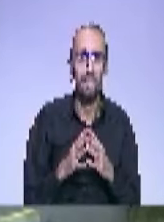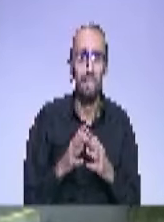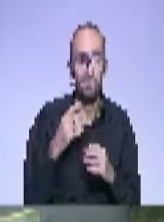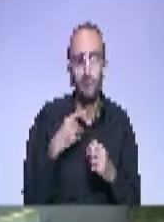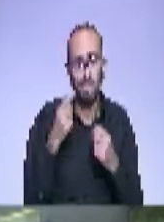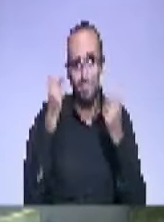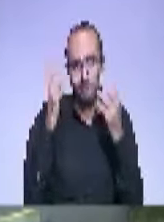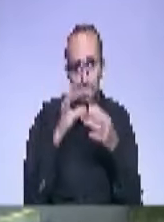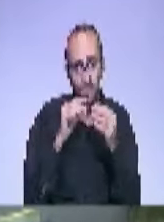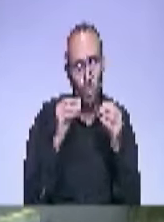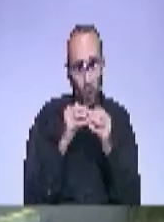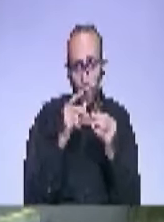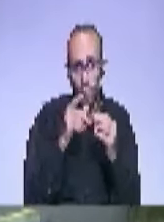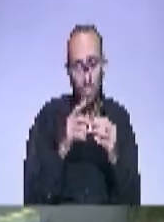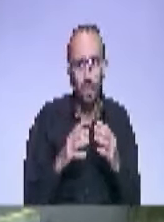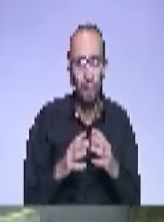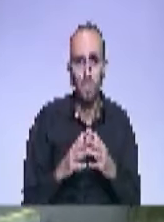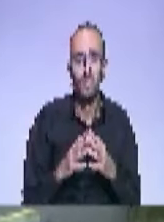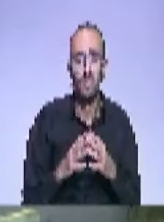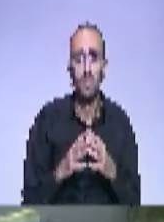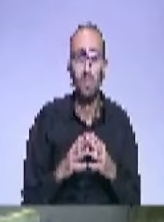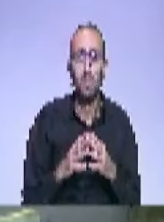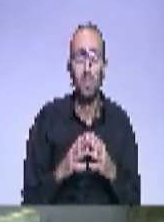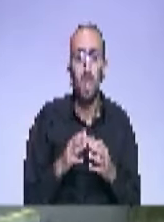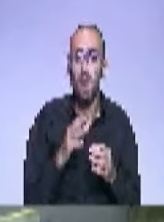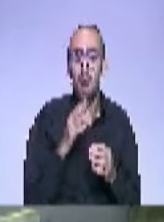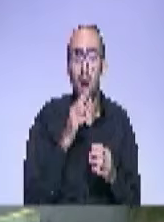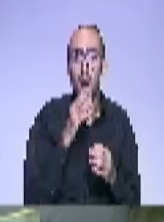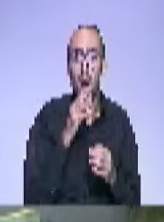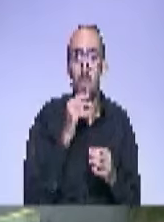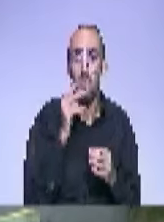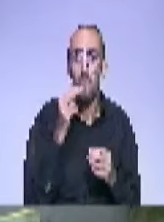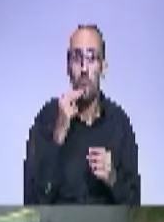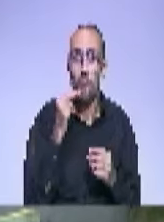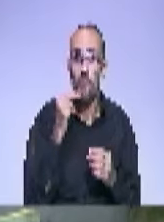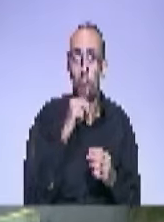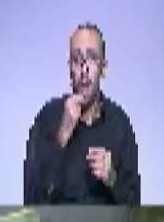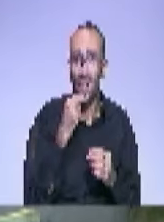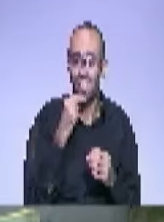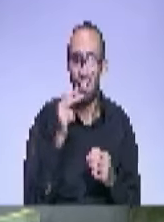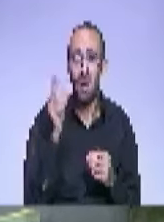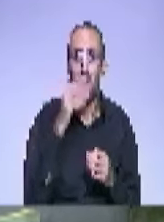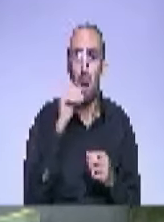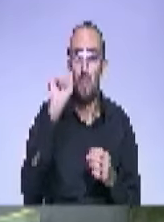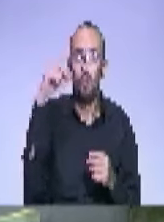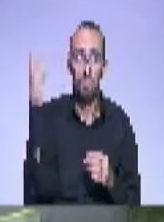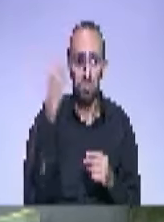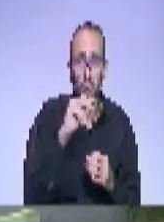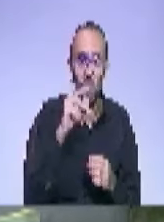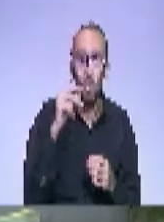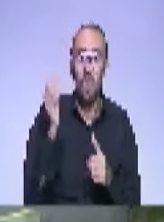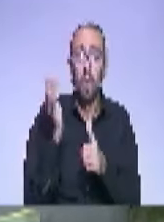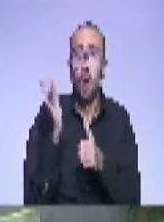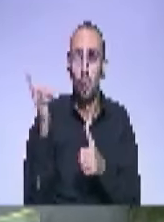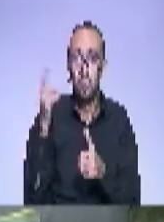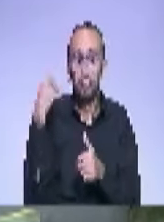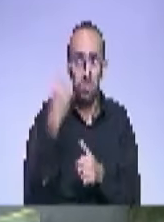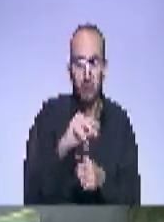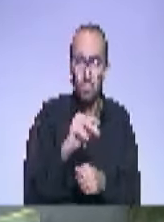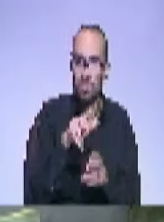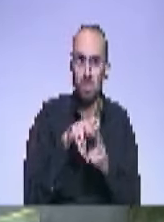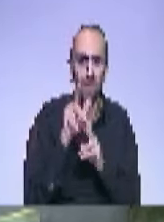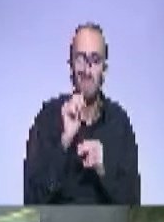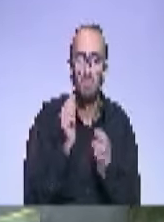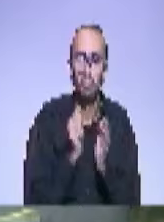انا رايي في هذا الموضوع، طالما الاب بيتطاول عليها وبيضربها واخواته، مش هتقدر تعيش سعيده